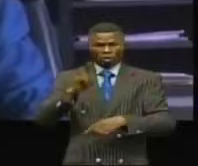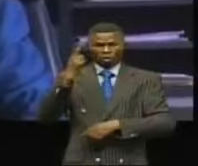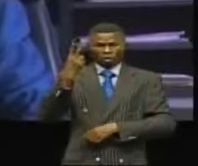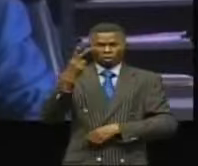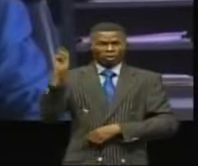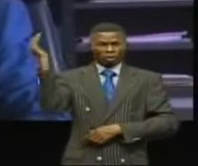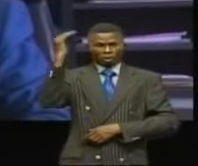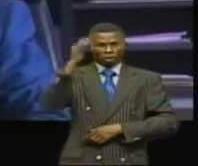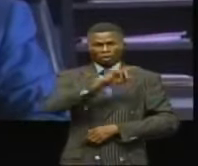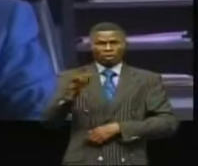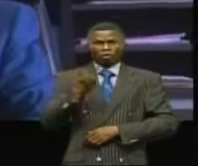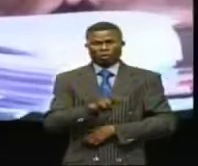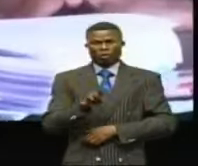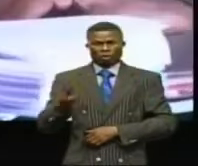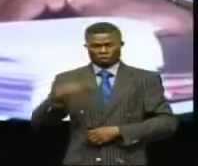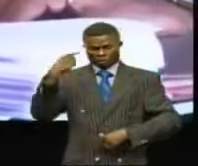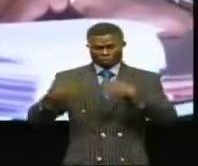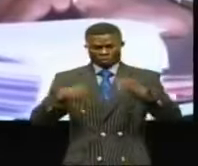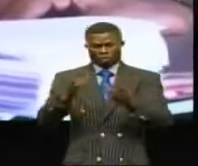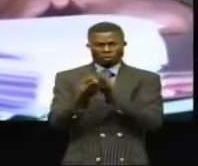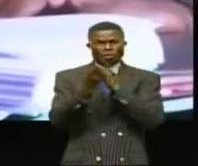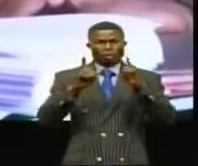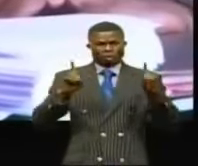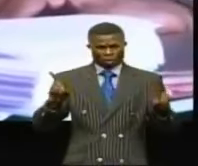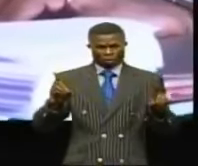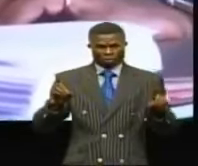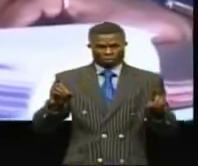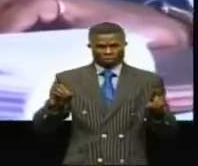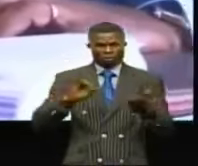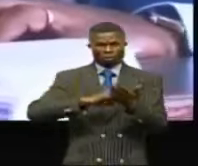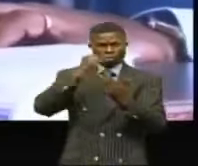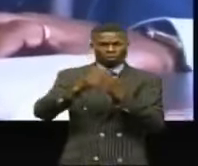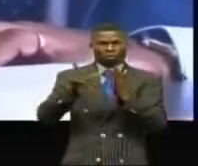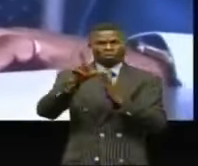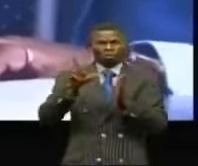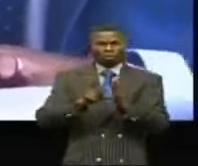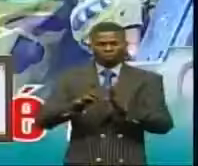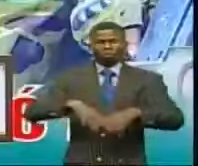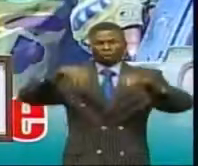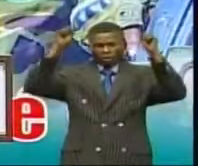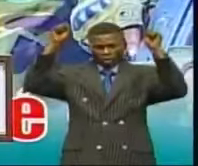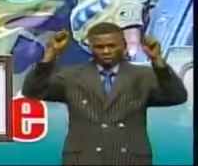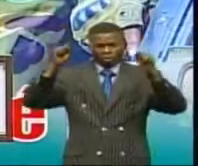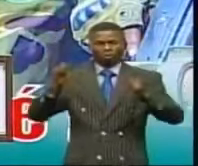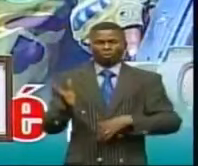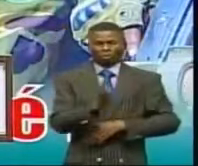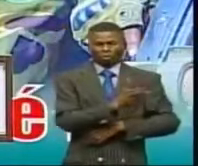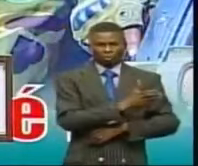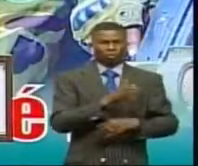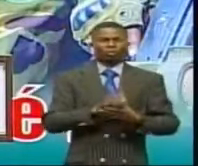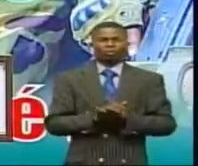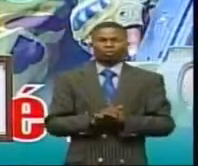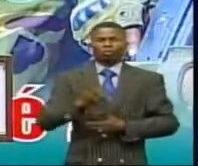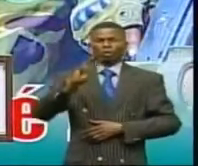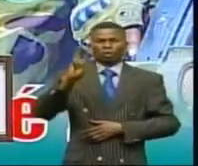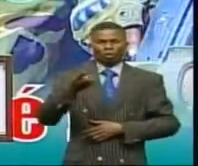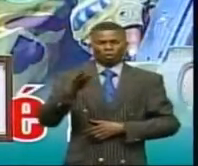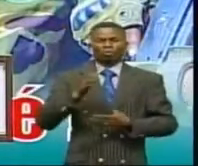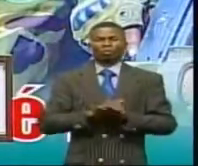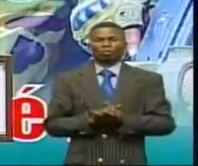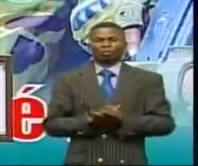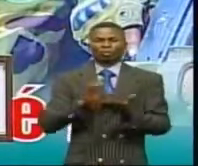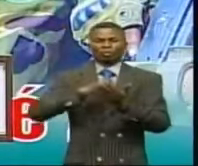2022. Après débat et délibération, ce projet de loi a été adopté. 3.